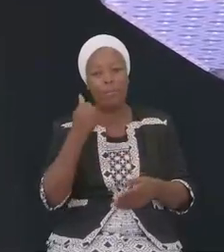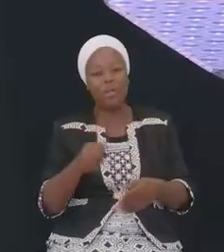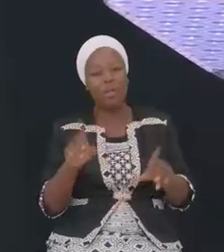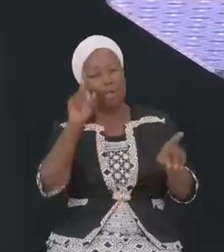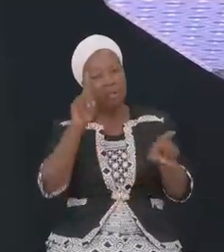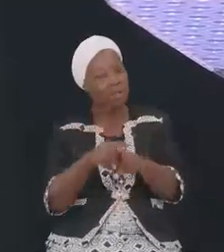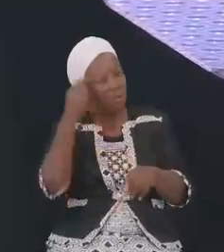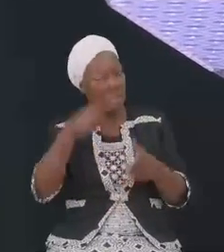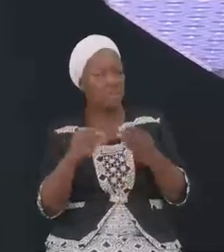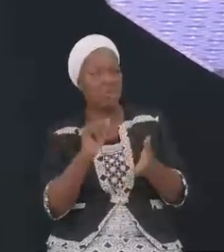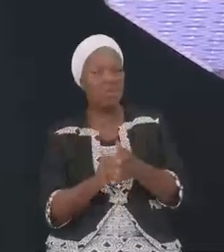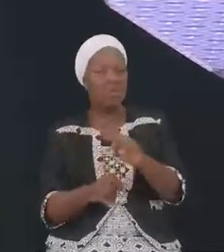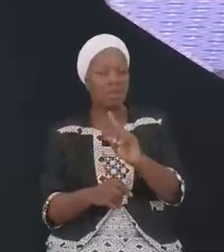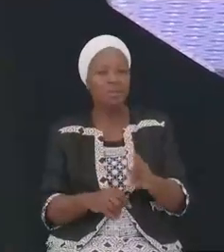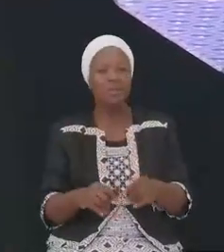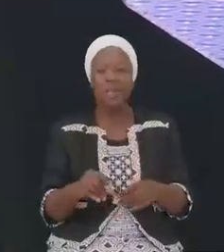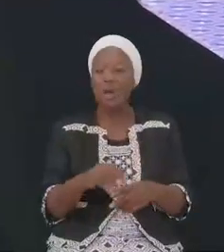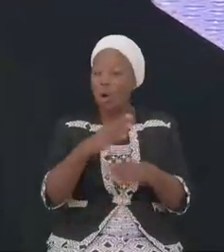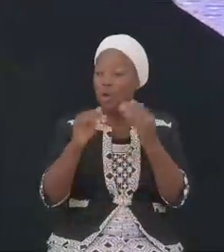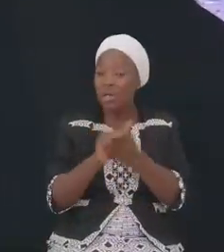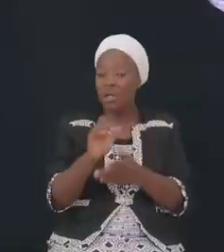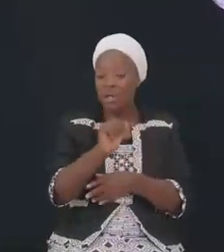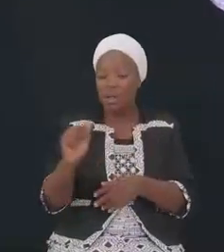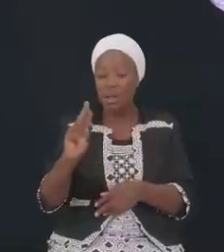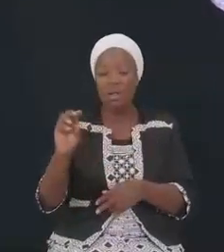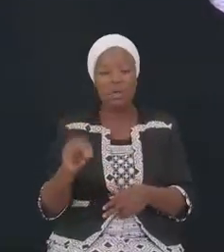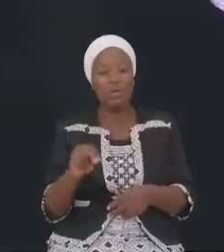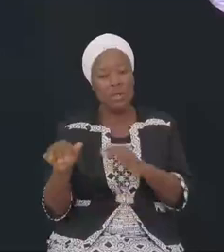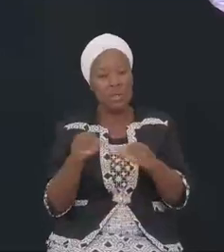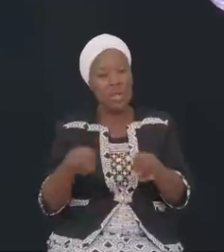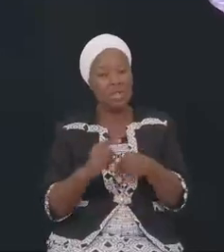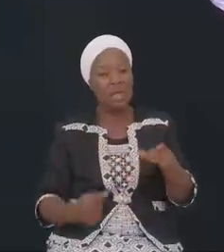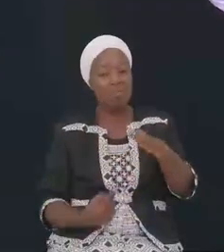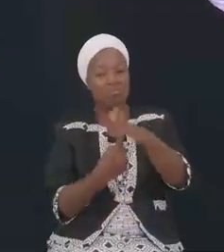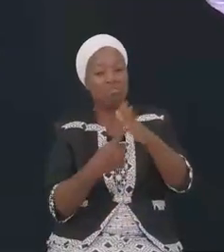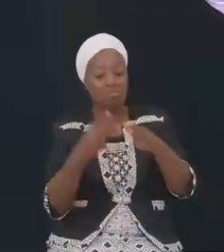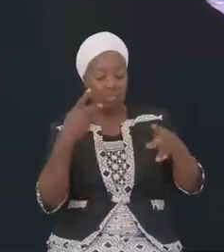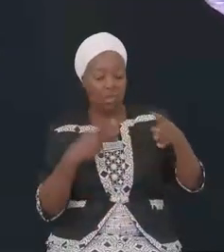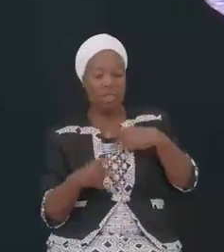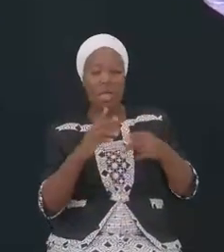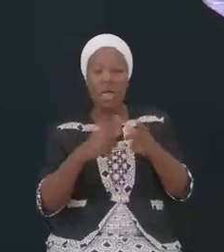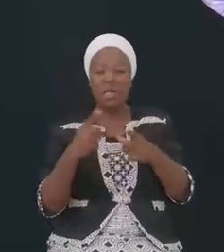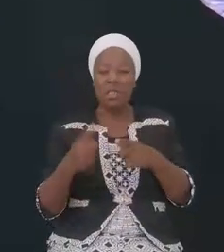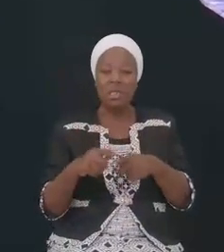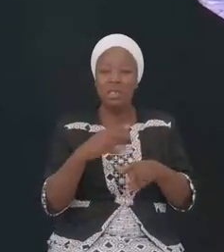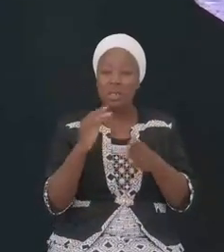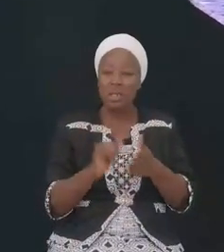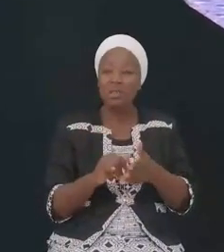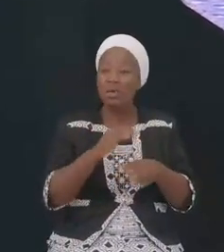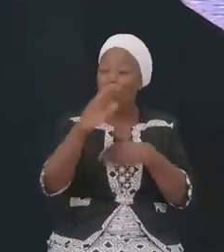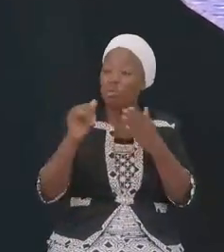Pensez-y. Tout ce que Aaron a fait en tant que souverain sacrificateur, tout ce que les autres